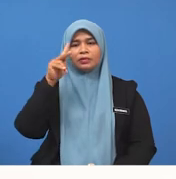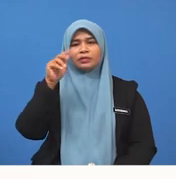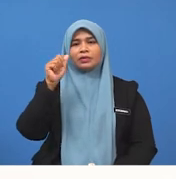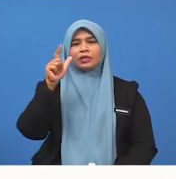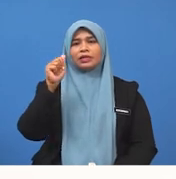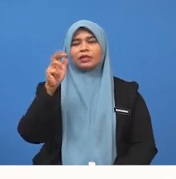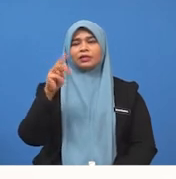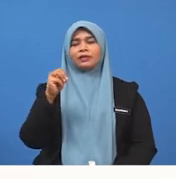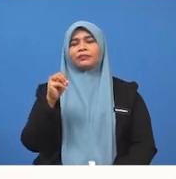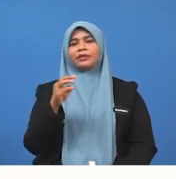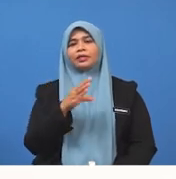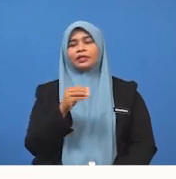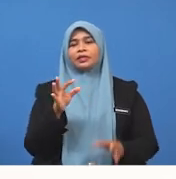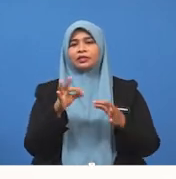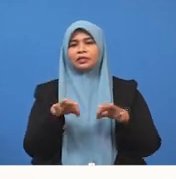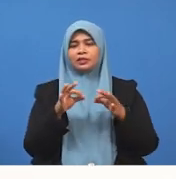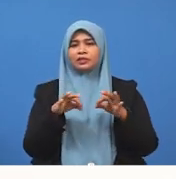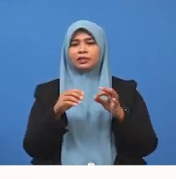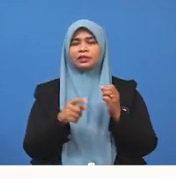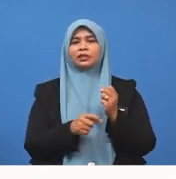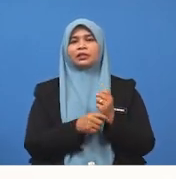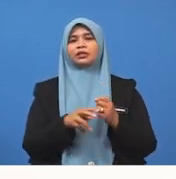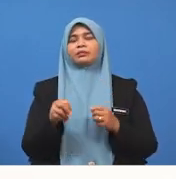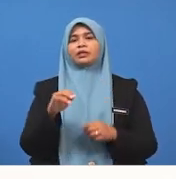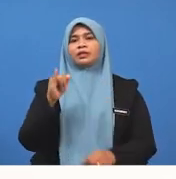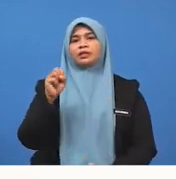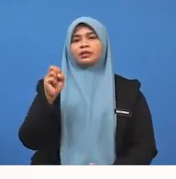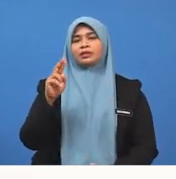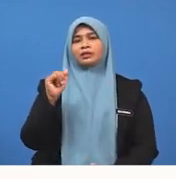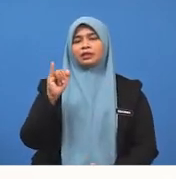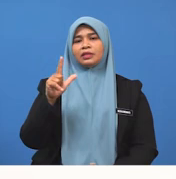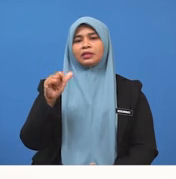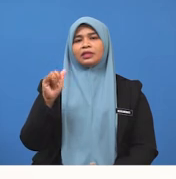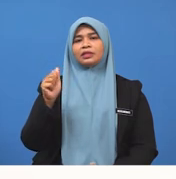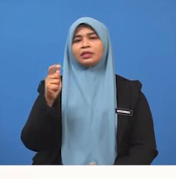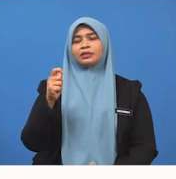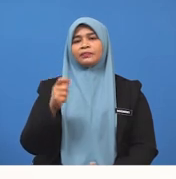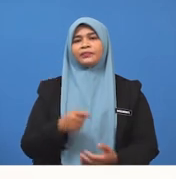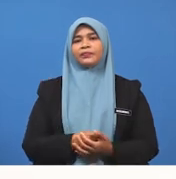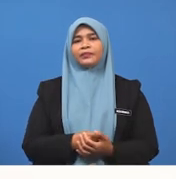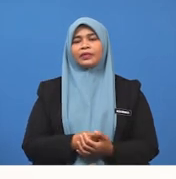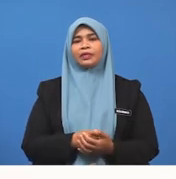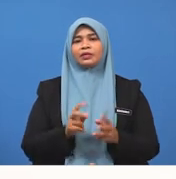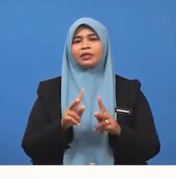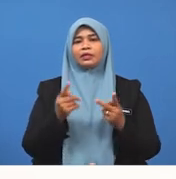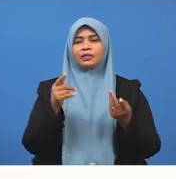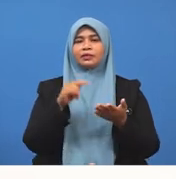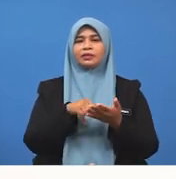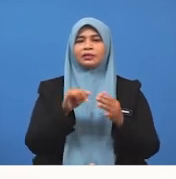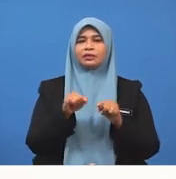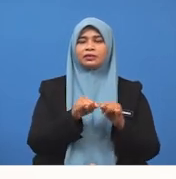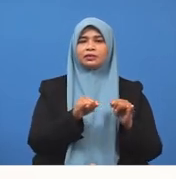Fiqh dan cita-cita tambahan israiliyat Disamping itu kitabnya juga